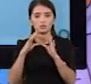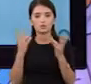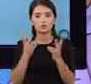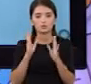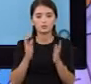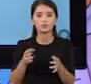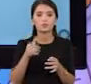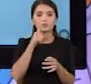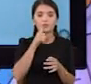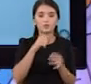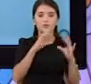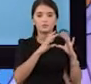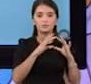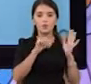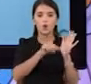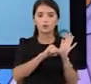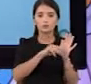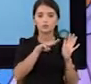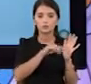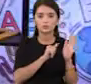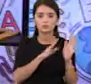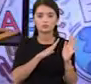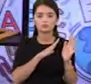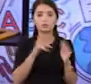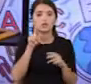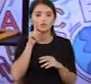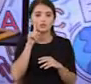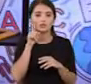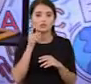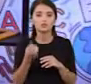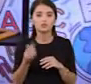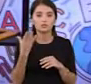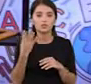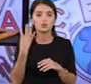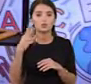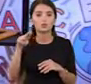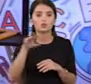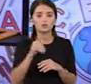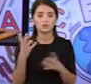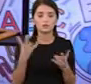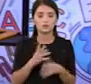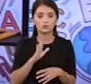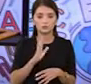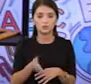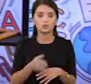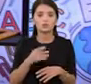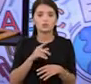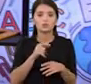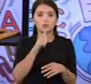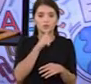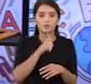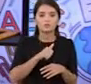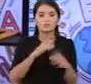bo'ladi. Binafsha rang doirachalar 6 ta bo'lsa-chi? Yashil doirachalar 4 ta kerak bo'ladi. Binafsha